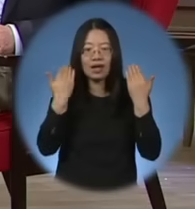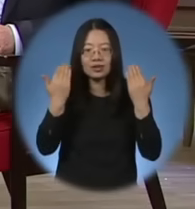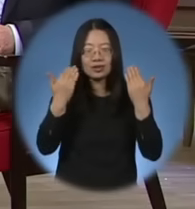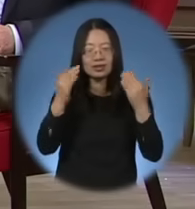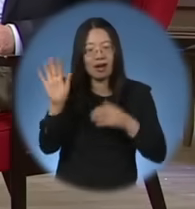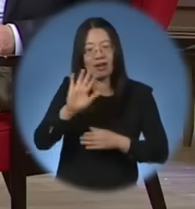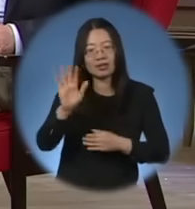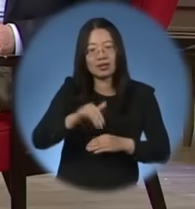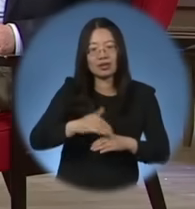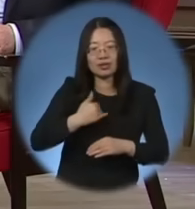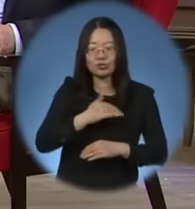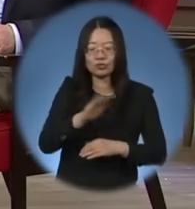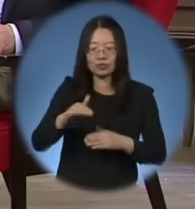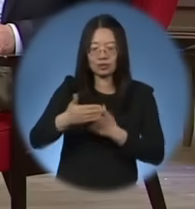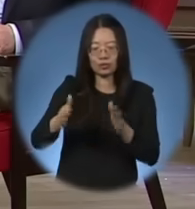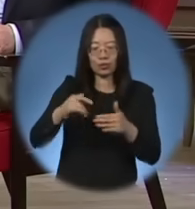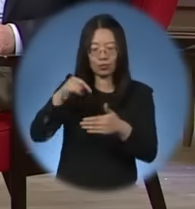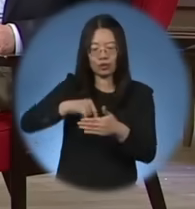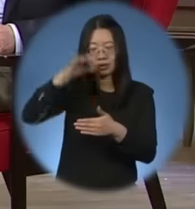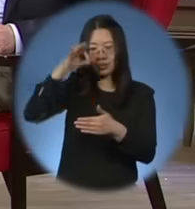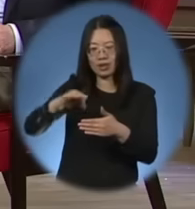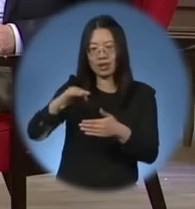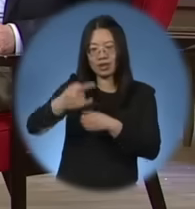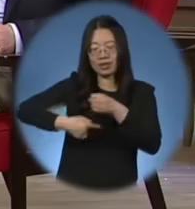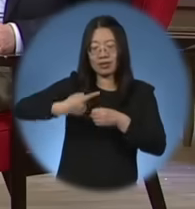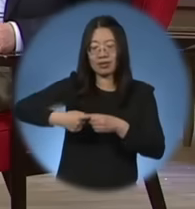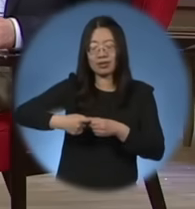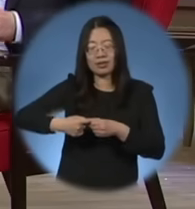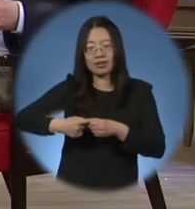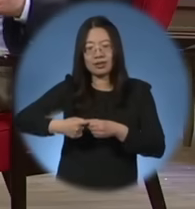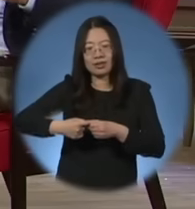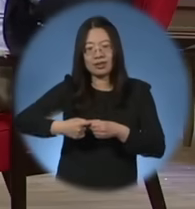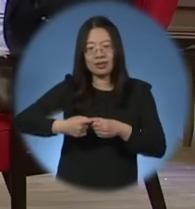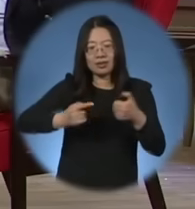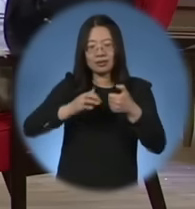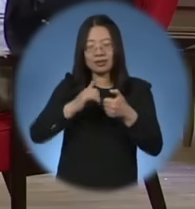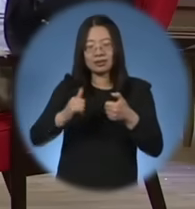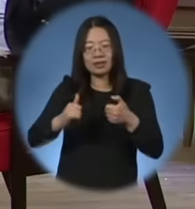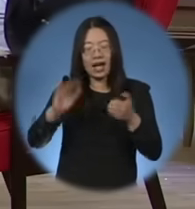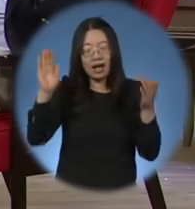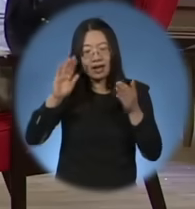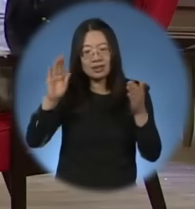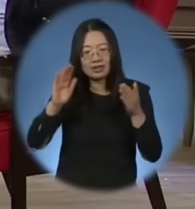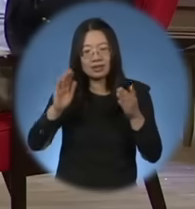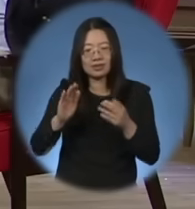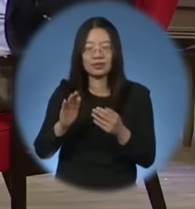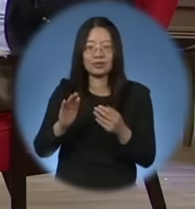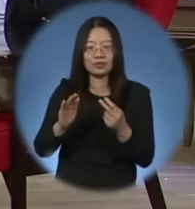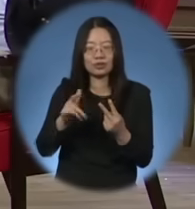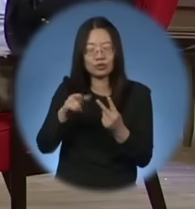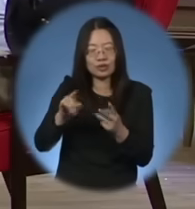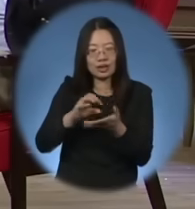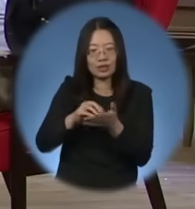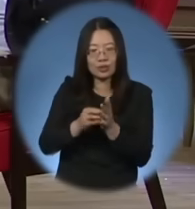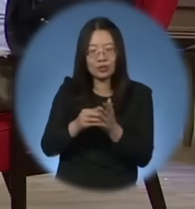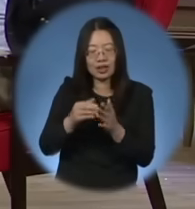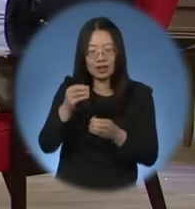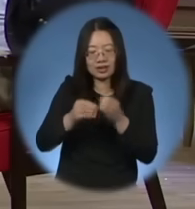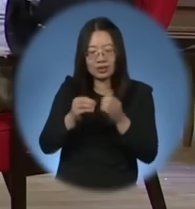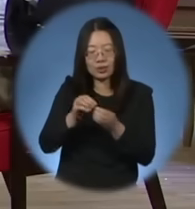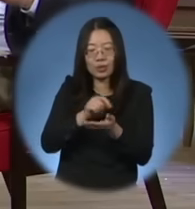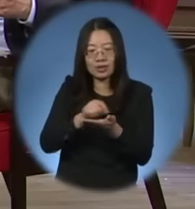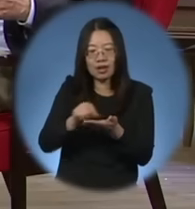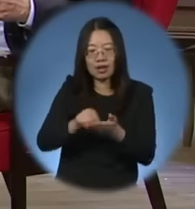학교에서는 예 우리 교실에 1년에 한 50명 학 학생이 한 두 개 정도